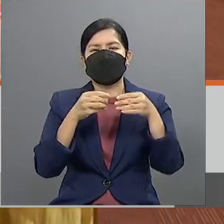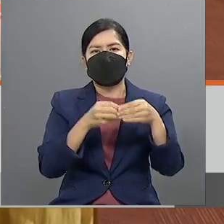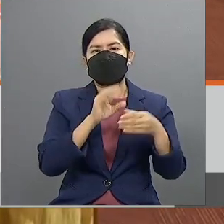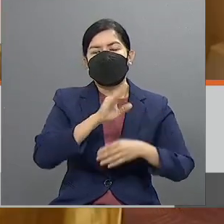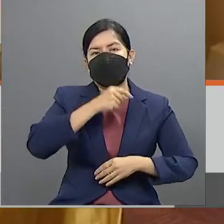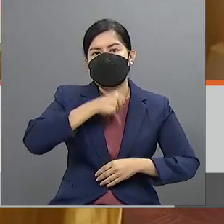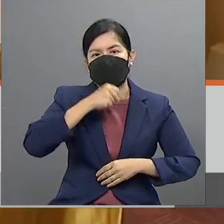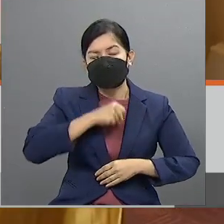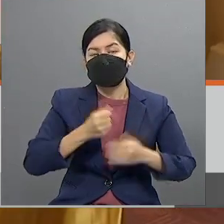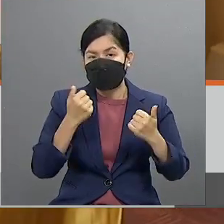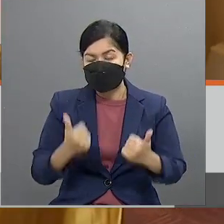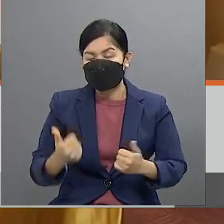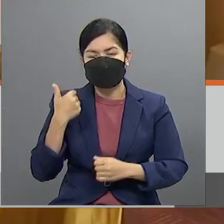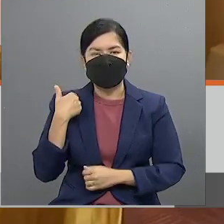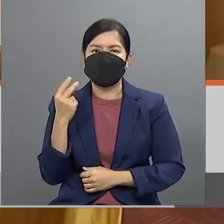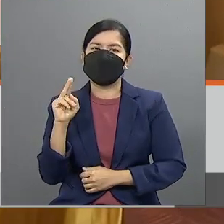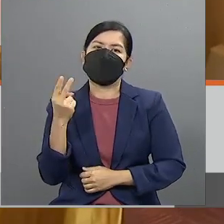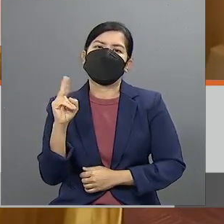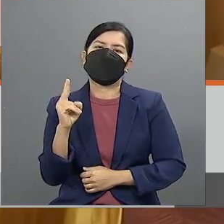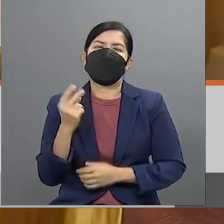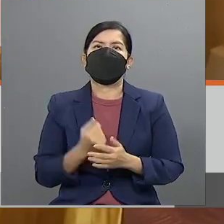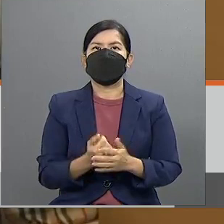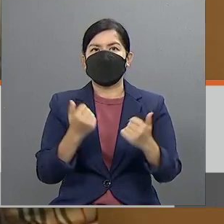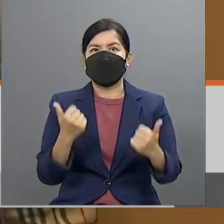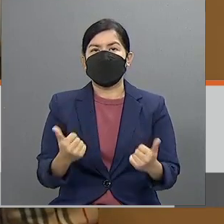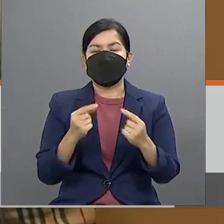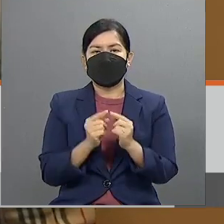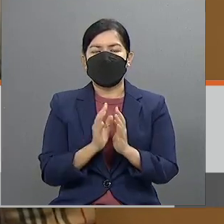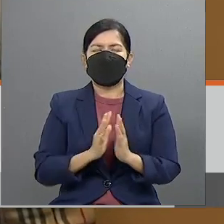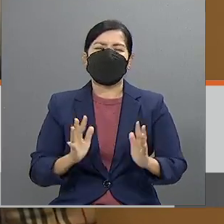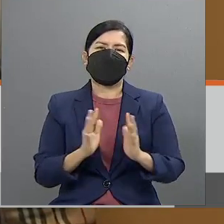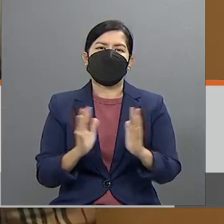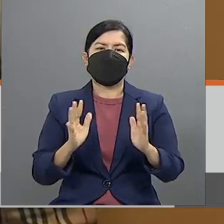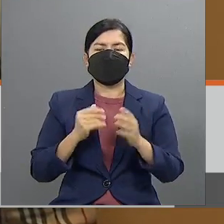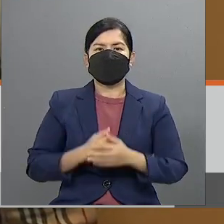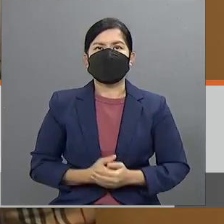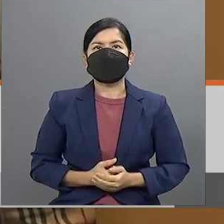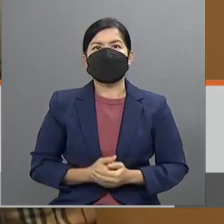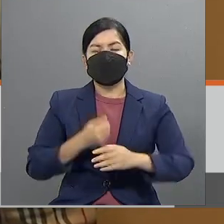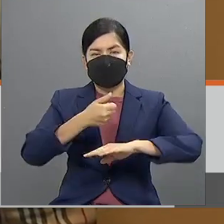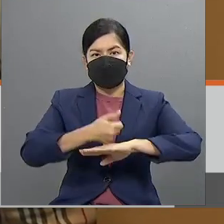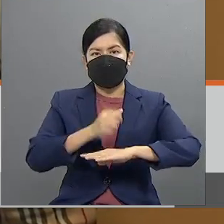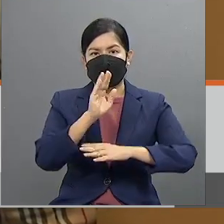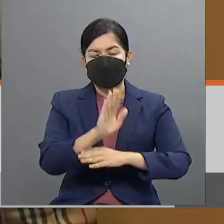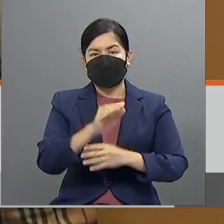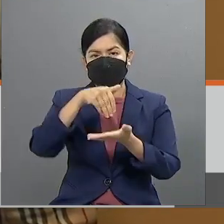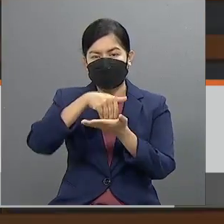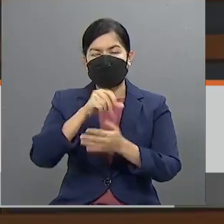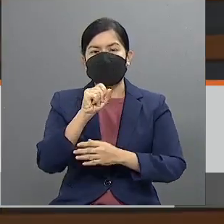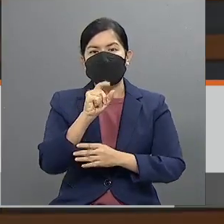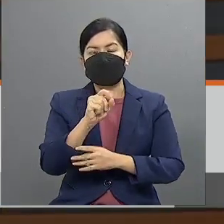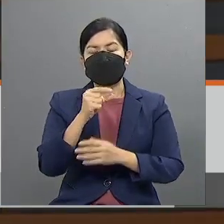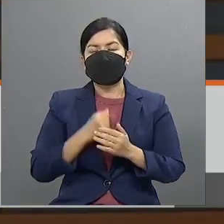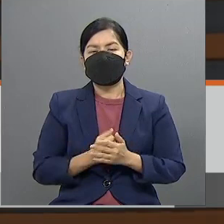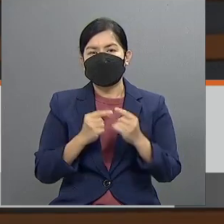ทำให้บรรยากาศที่ศูนย์ฉีดค่อนข้างที่จะคึกคักเลยล่ะค่ะผู้อำนวยการหน่วยความร่วมมือบริการฉีดวัคซีนโควิด-19 ไ